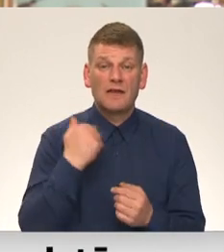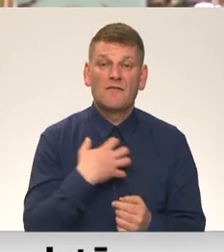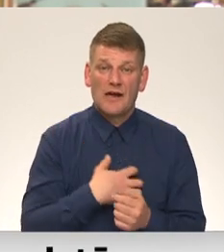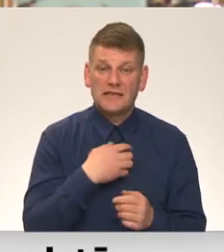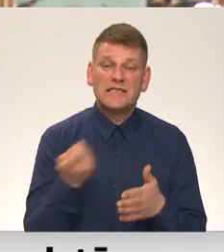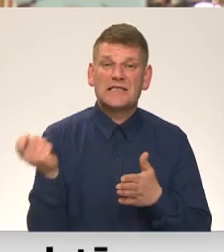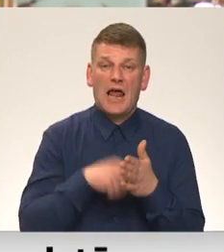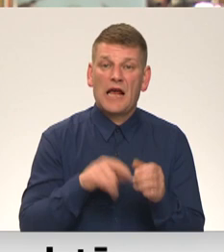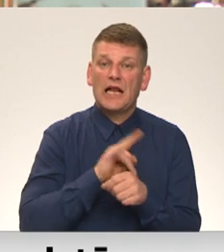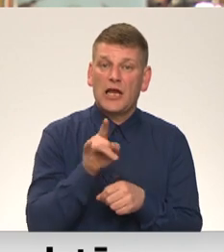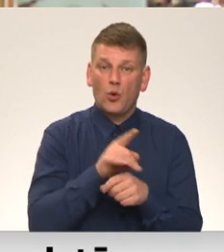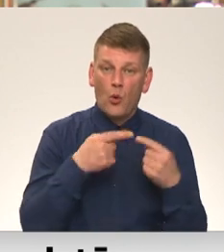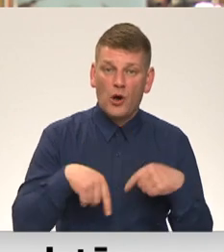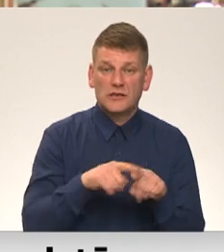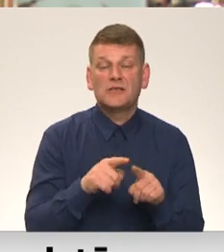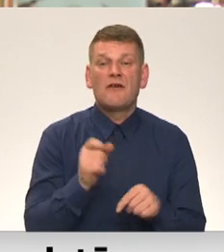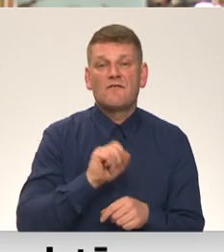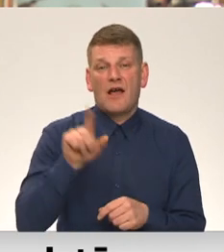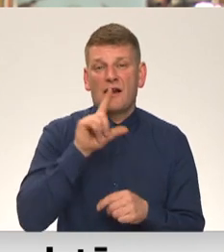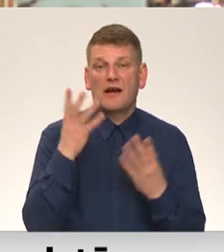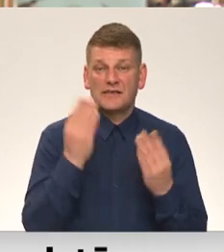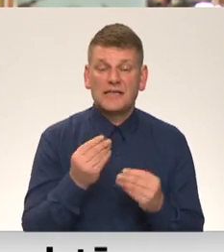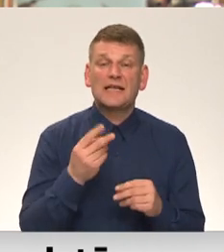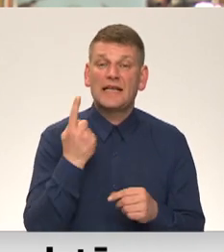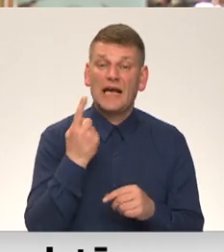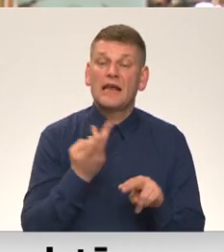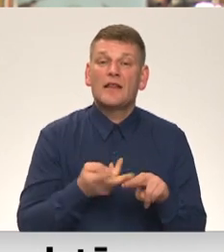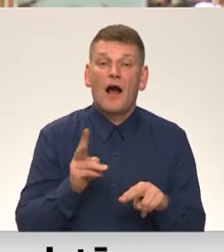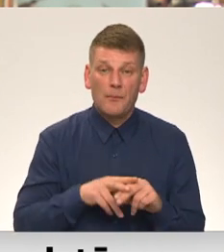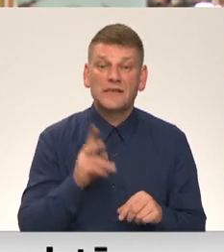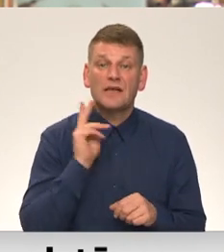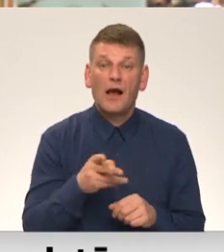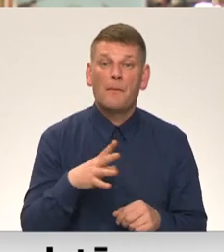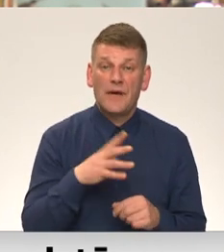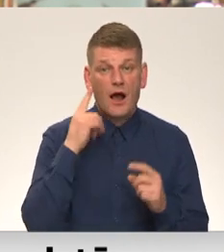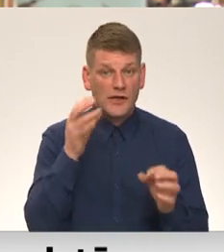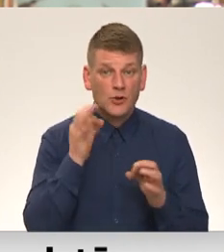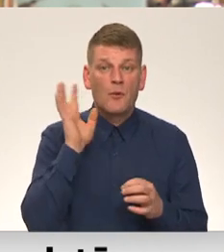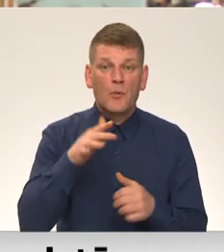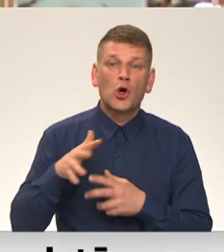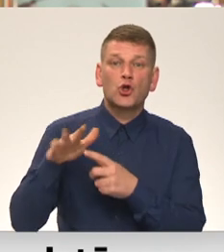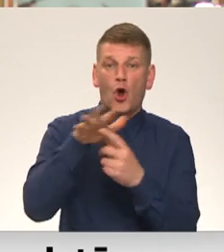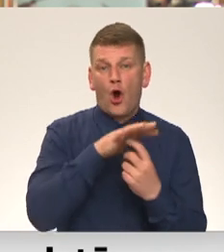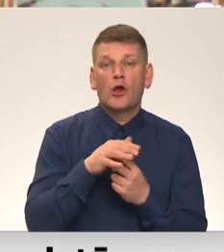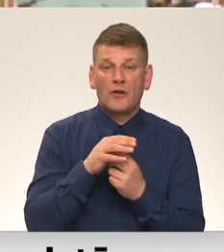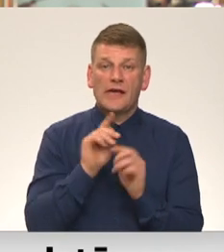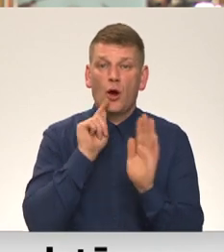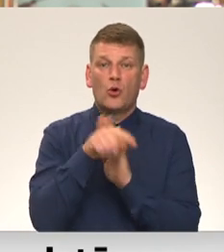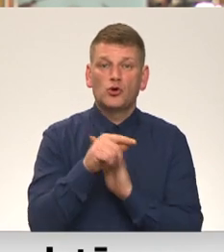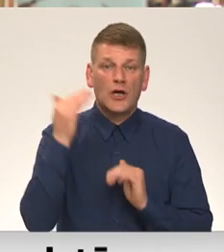slēgt lidostu burtiski vairākas dienas, tikai tāpēc, ka bija aizdomas par drona iekļūšanu gaisa